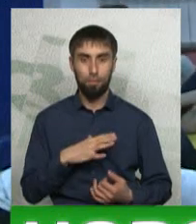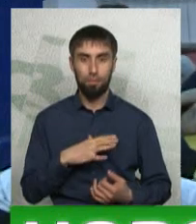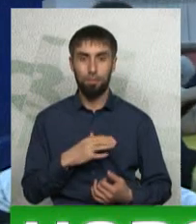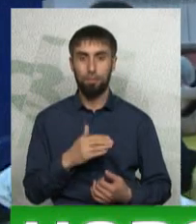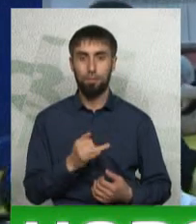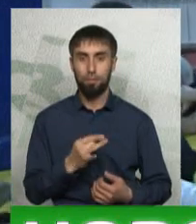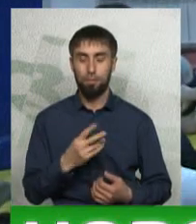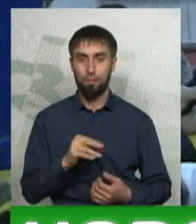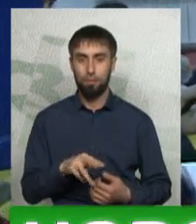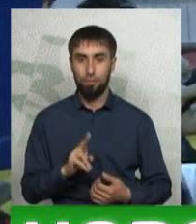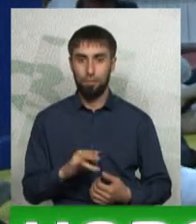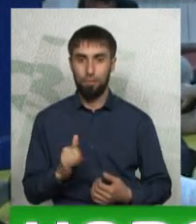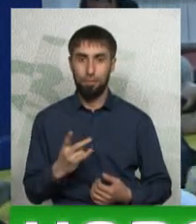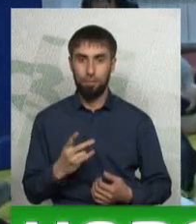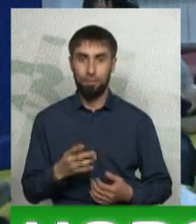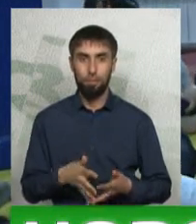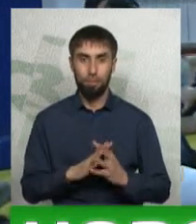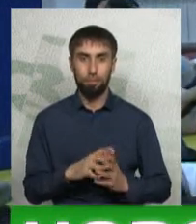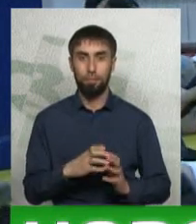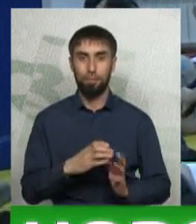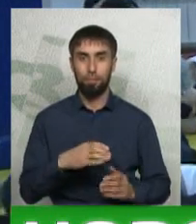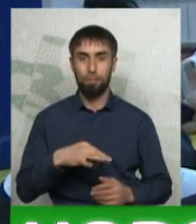Функционал потенциируется и стойко